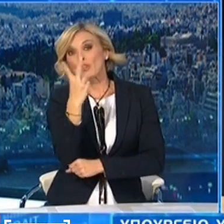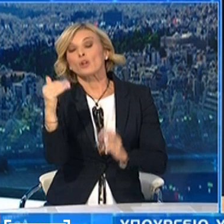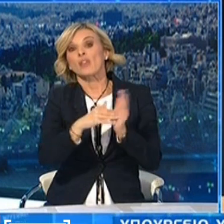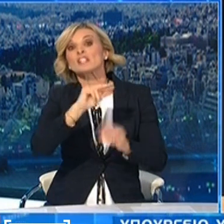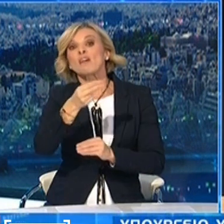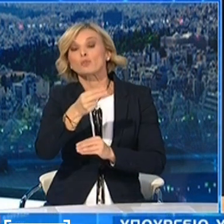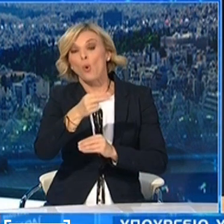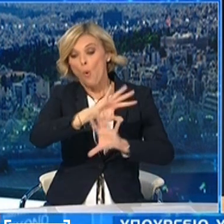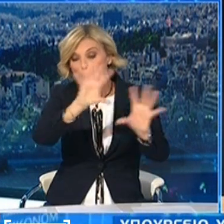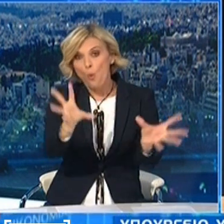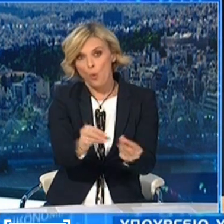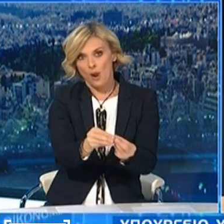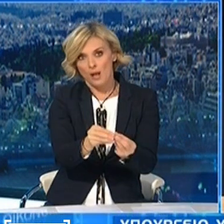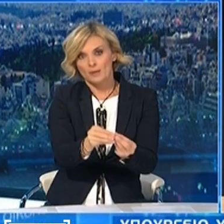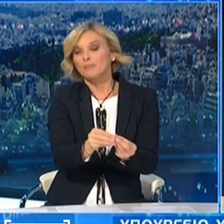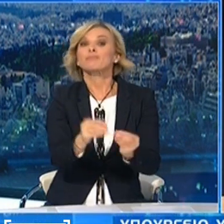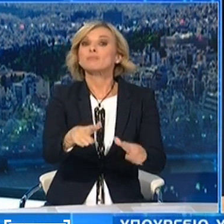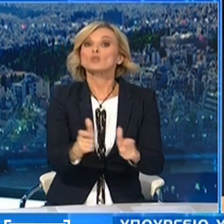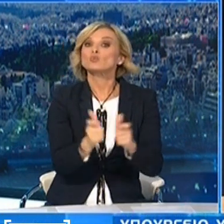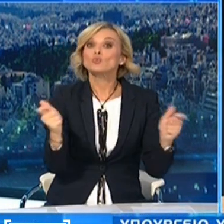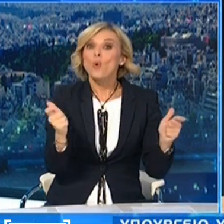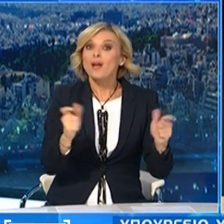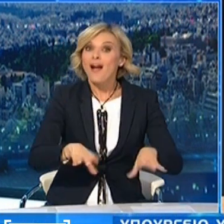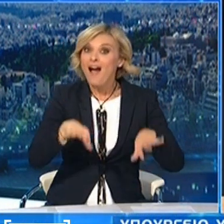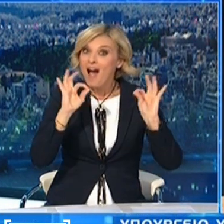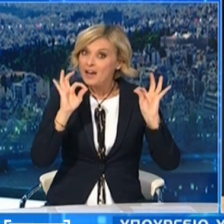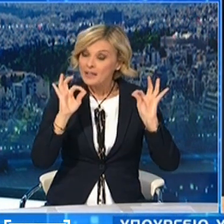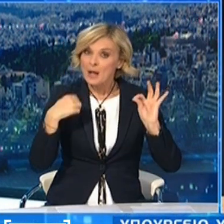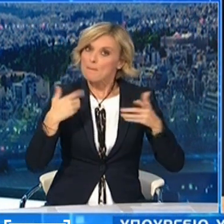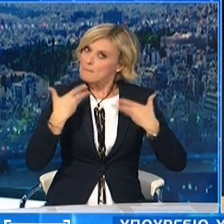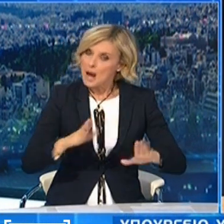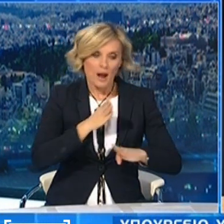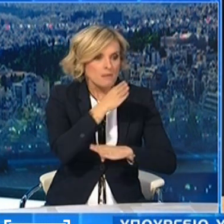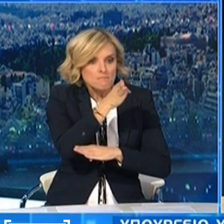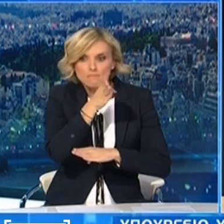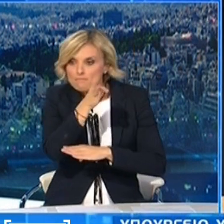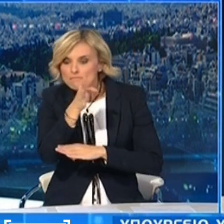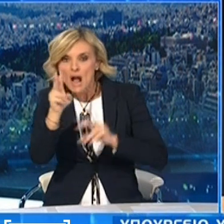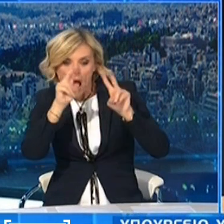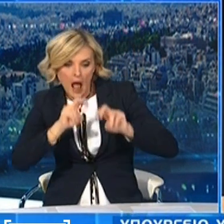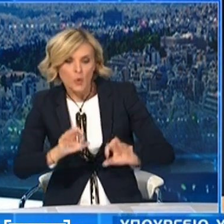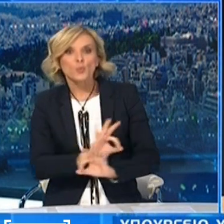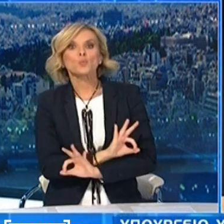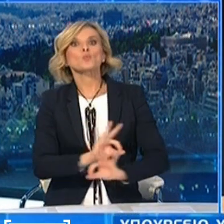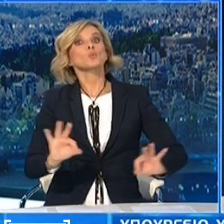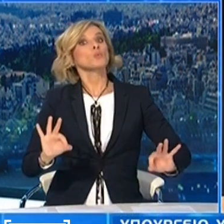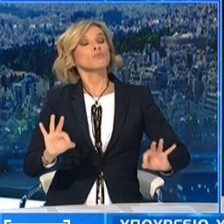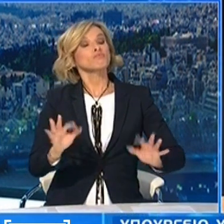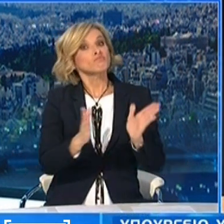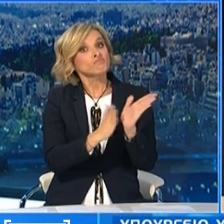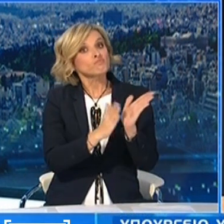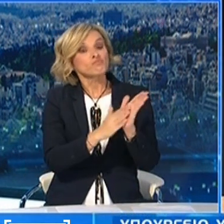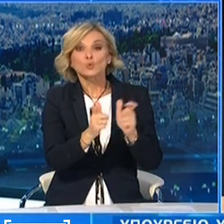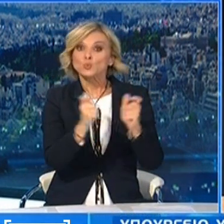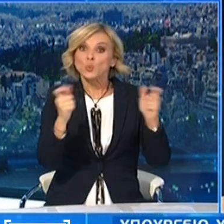άνοιγμα των σχολείων στις 14 Σεπτεμβρίου έχουν πραγματοποιηθεί 113 έλεγχοι σε σχολικές μονάδες, κατά τις οποίες δεν έχει διαπιστωθεί καμία παράβαση.